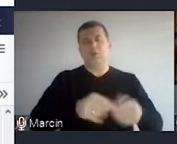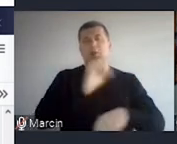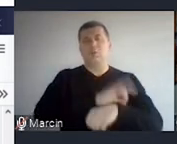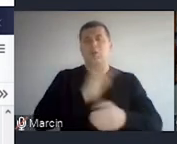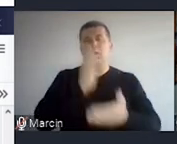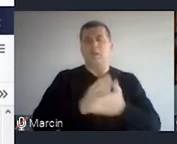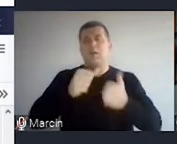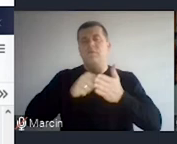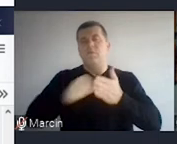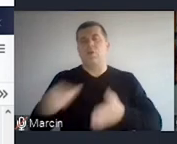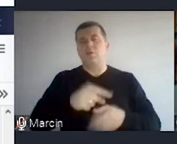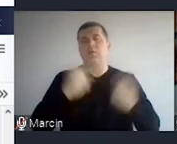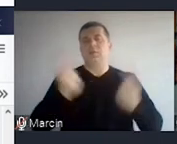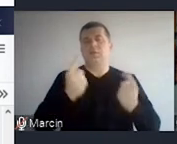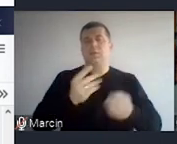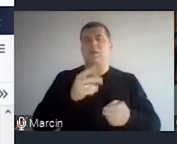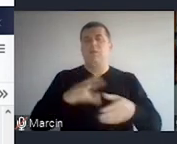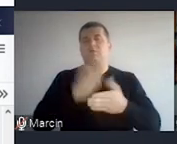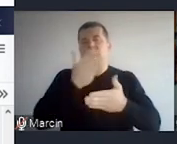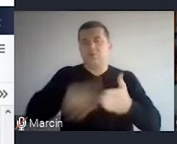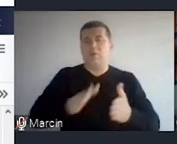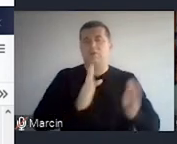projektów wyjątkowo w tej sytuacji w części.